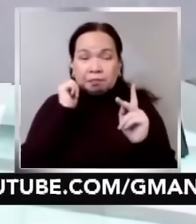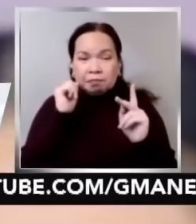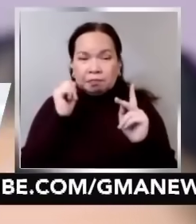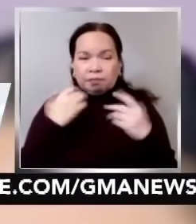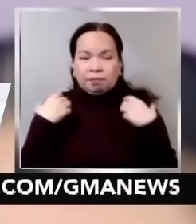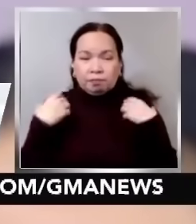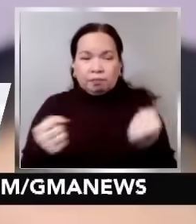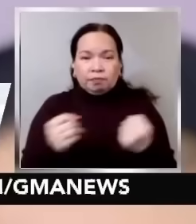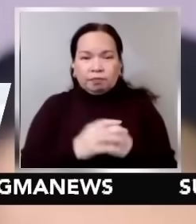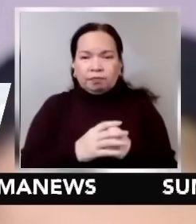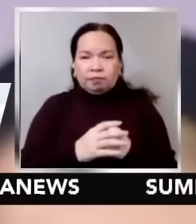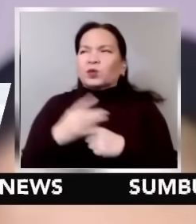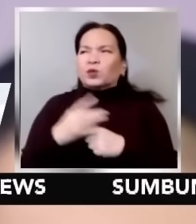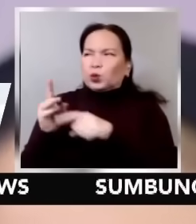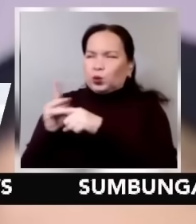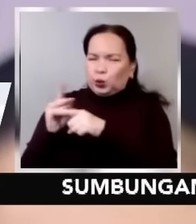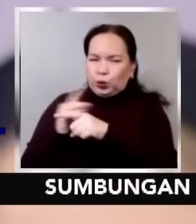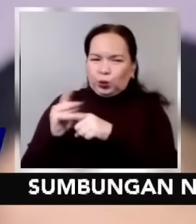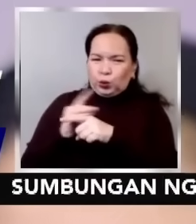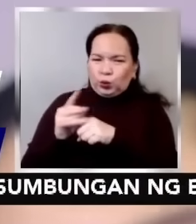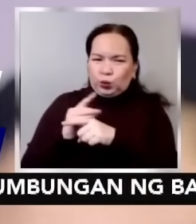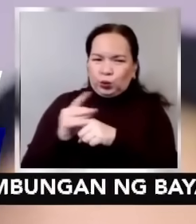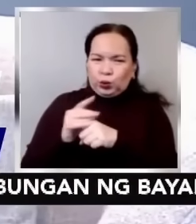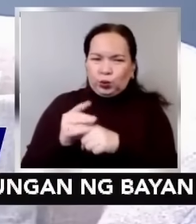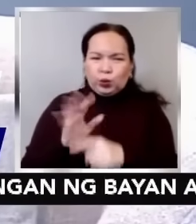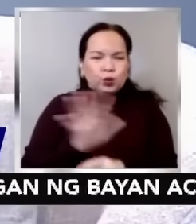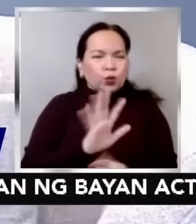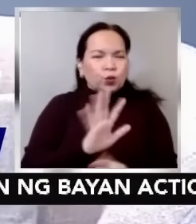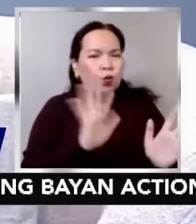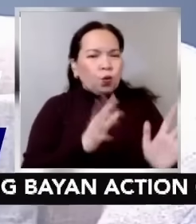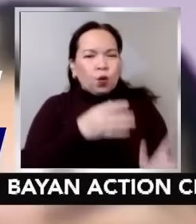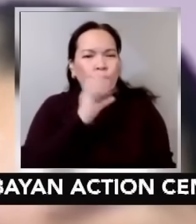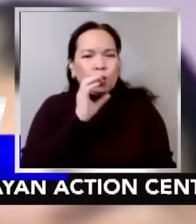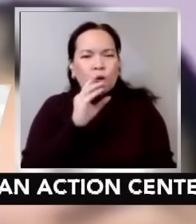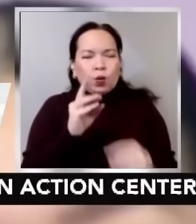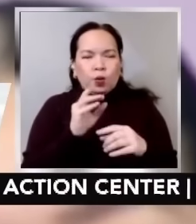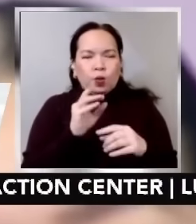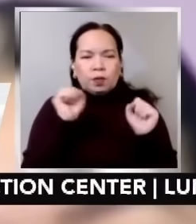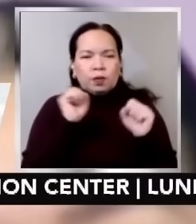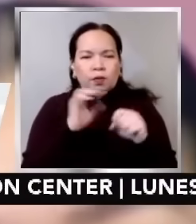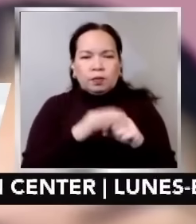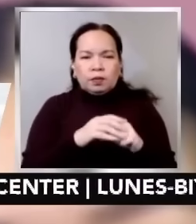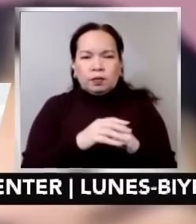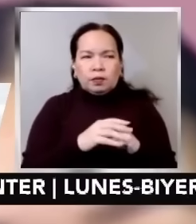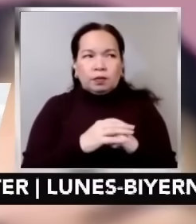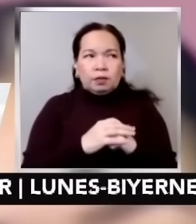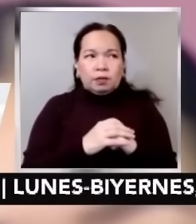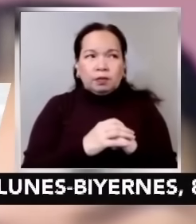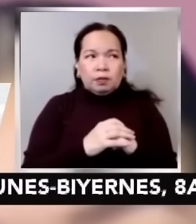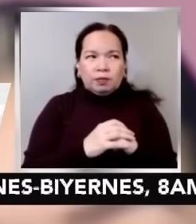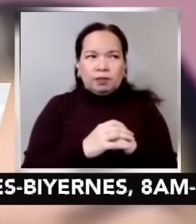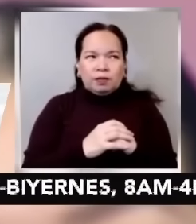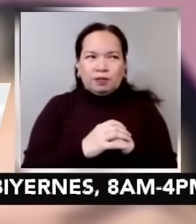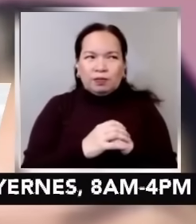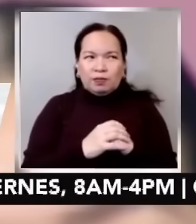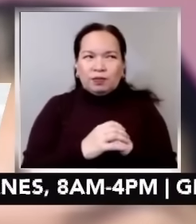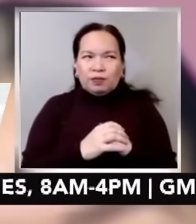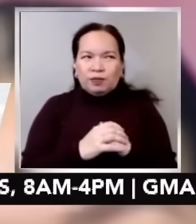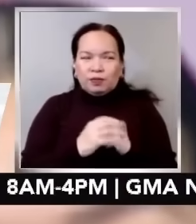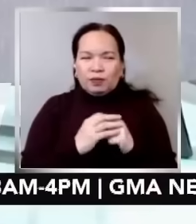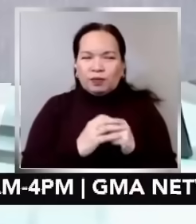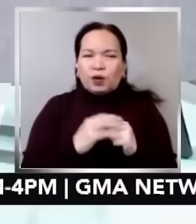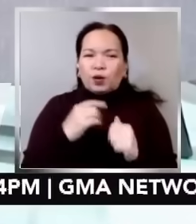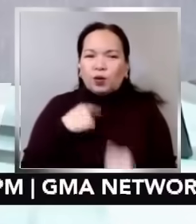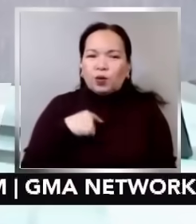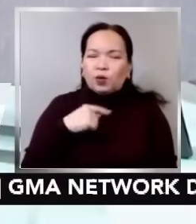Disiplina? Hindi lang ng malamig, mga ganun. Ganun ako eh. Paano ka nag-vocalize? Sample na. Sample. Sa YouTube po ako, nag-ano